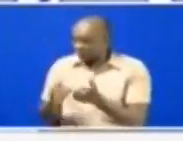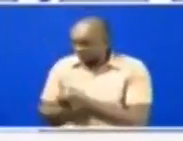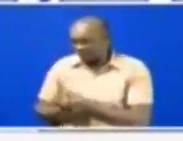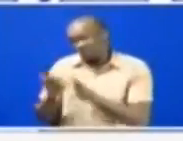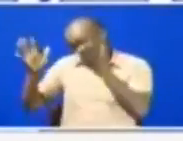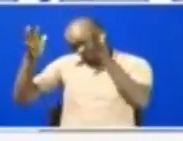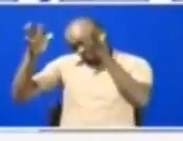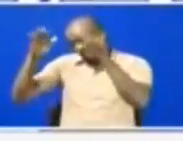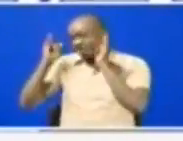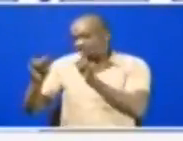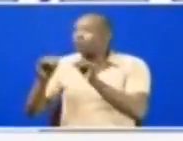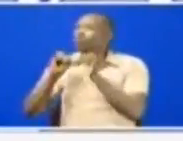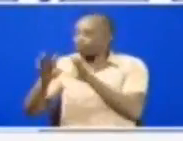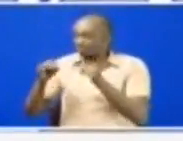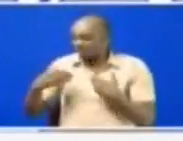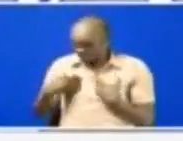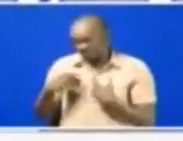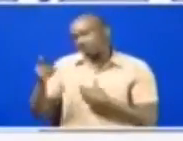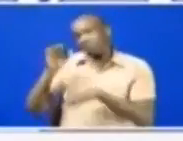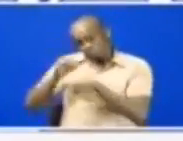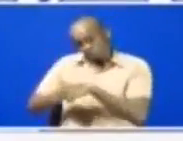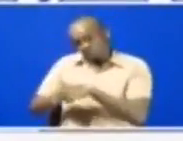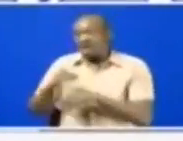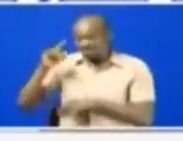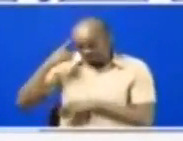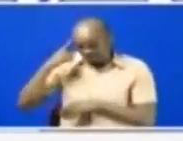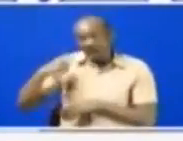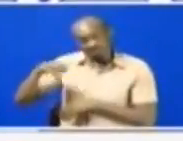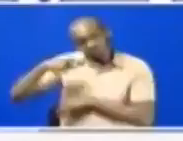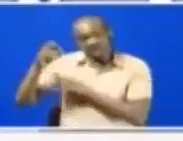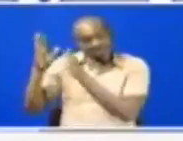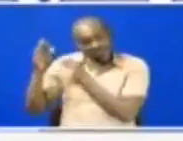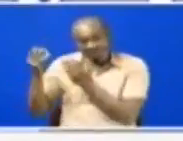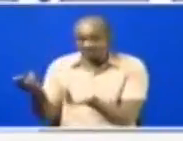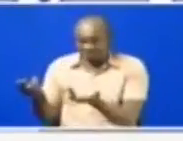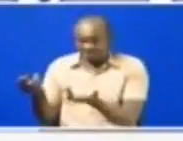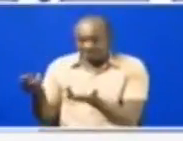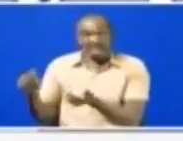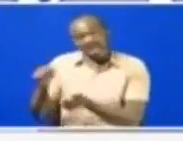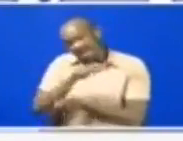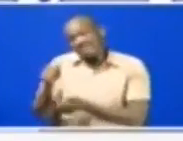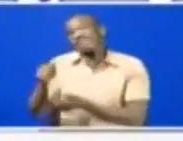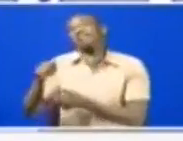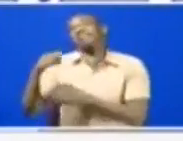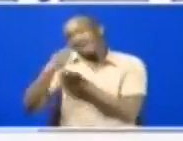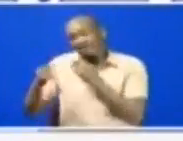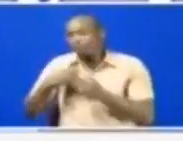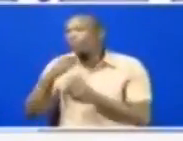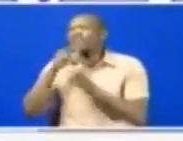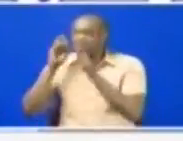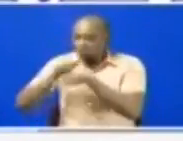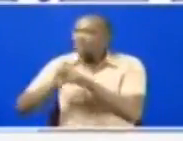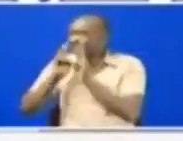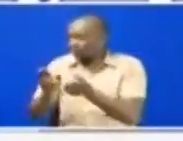kilisi wameleta kocha mpya, na tunaweza kuwa na matarajio, tunatarajia, unajua kama any country tunatarajia result